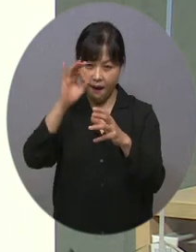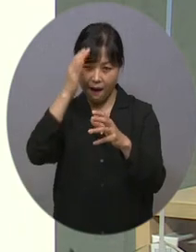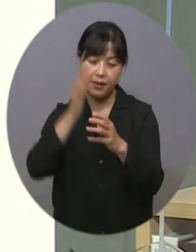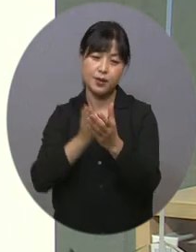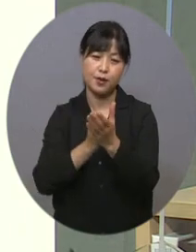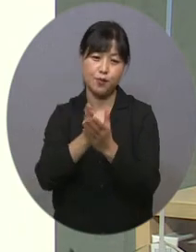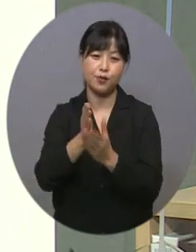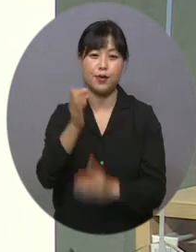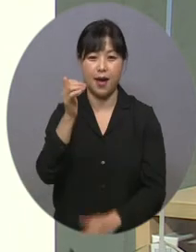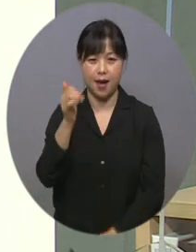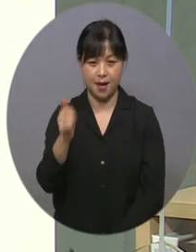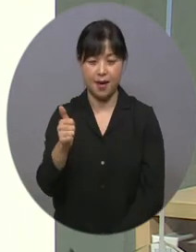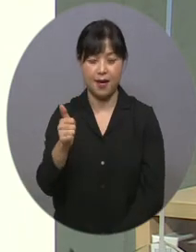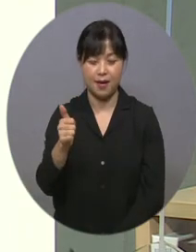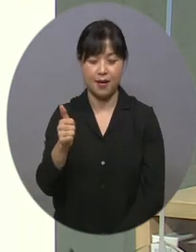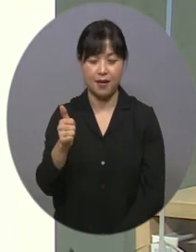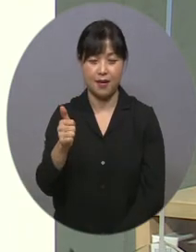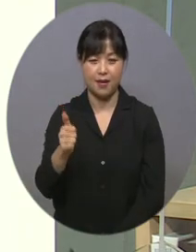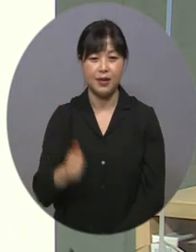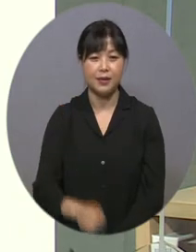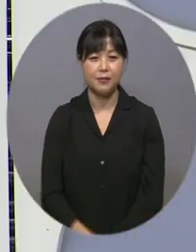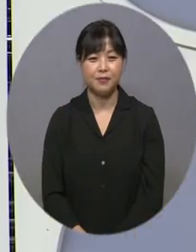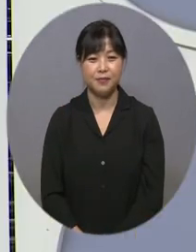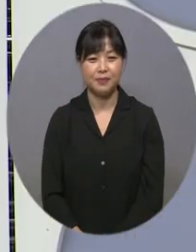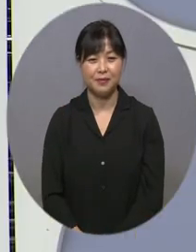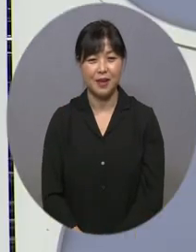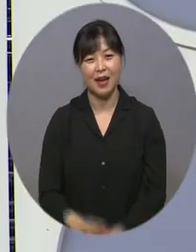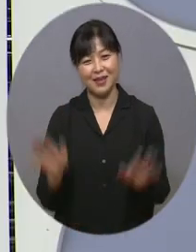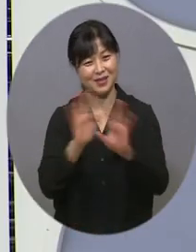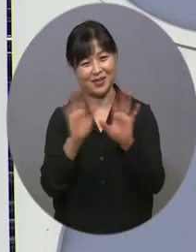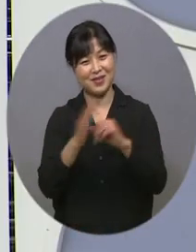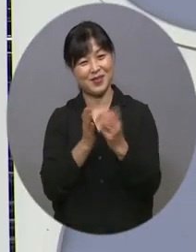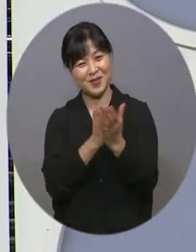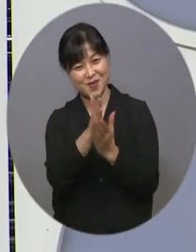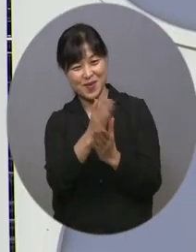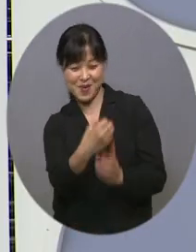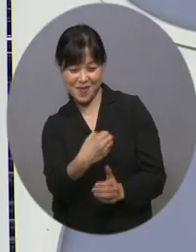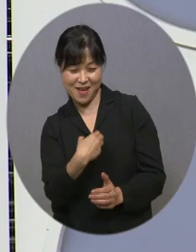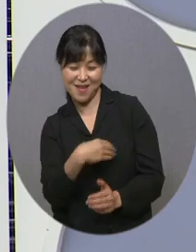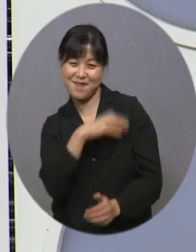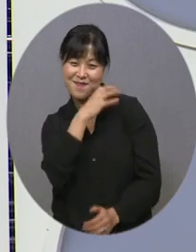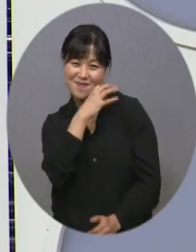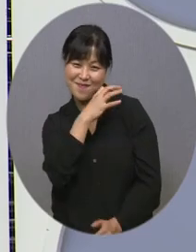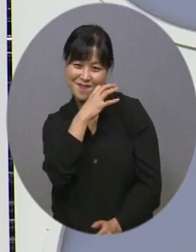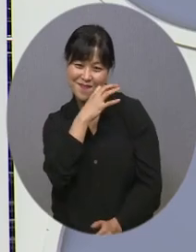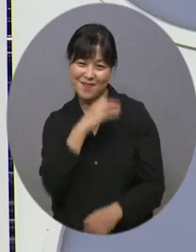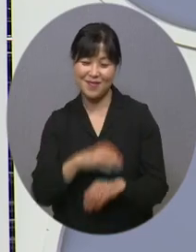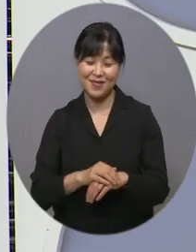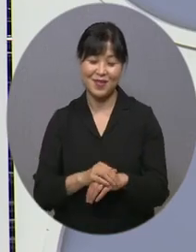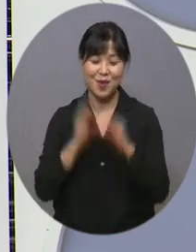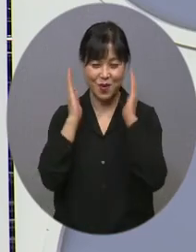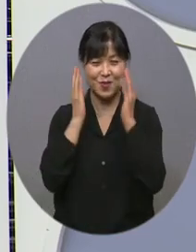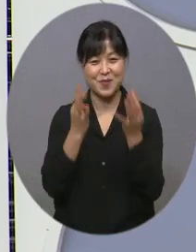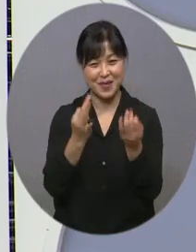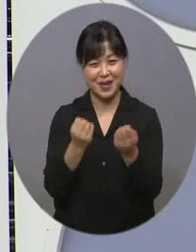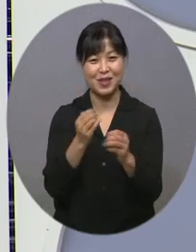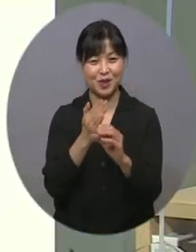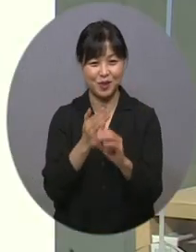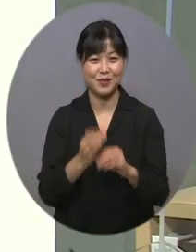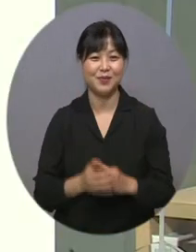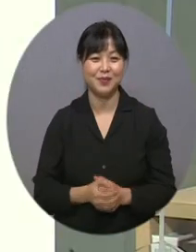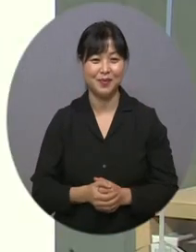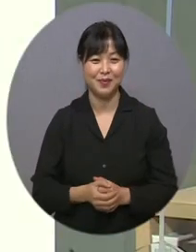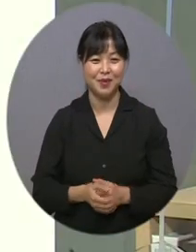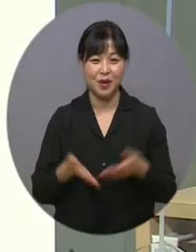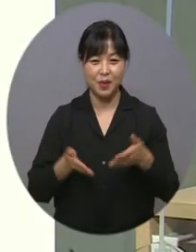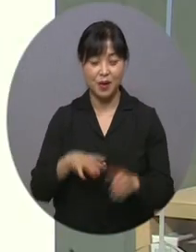능통한 전문가가 되어 있으신 것 같아요. 아니 뭐 전문가라고 그러긴 부끄럽습니다만, 아니 별 말씀. 많이 공부하고 있습니다. 예, 네. 그